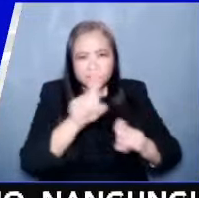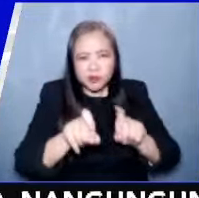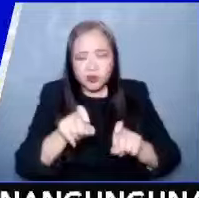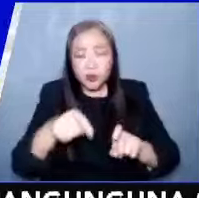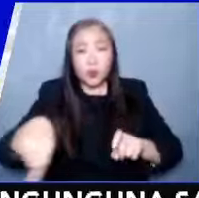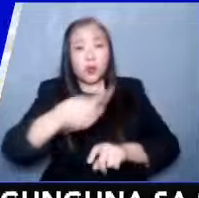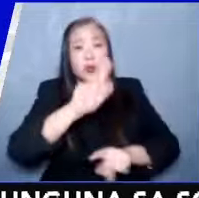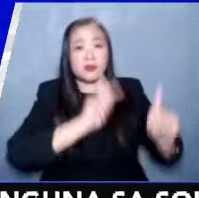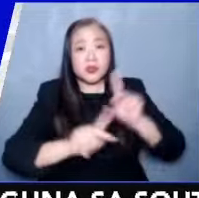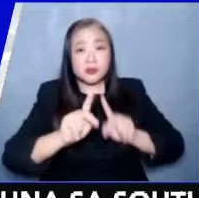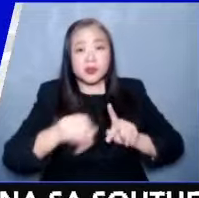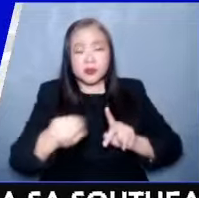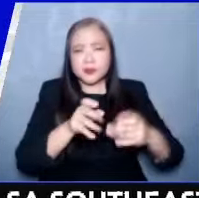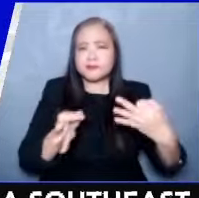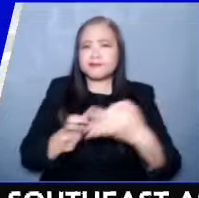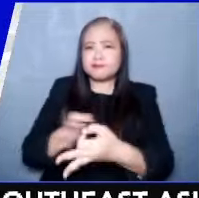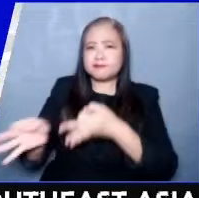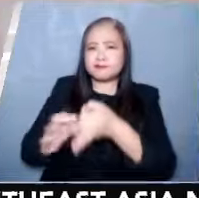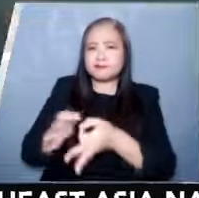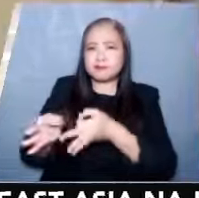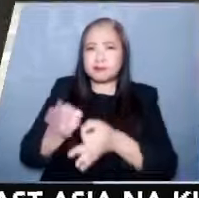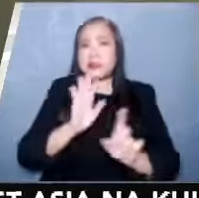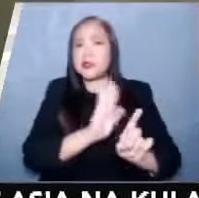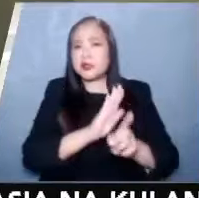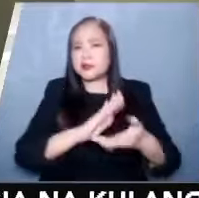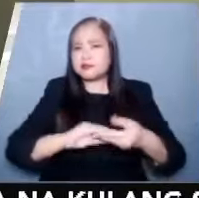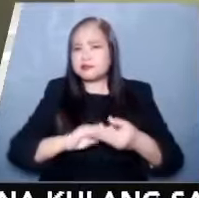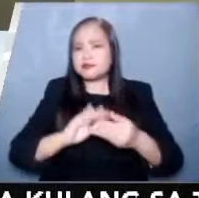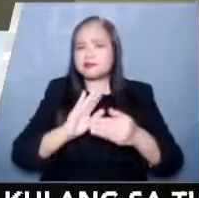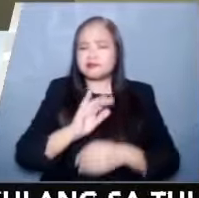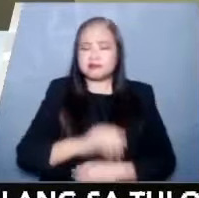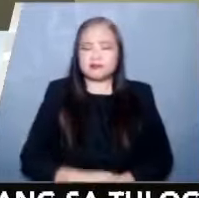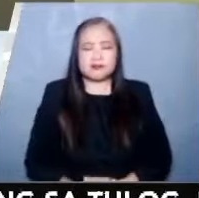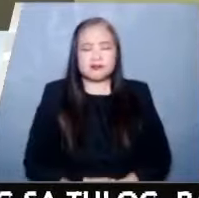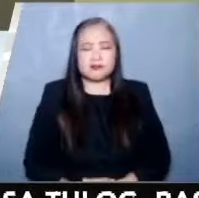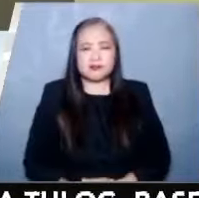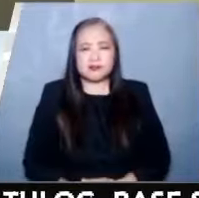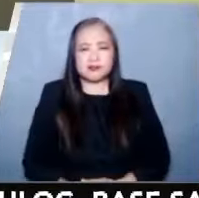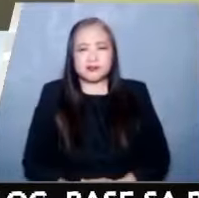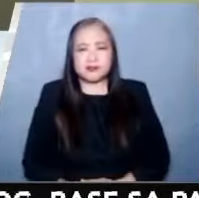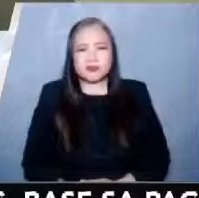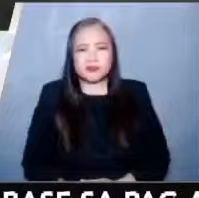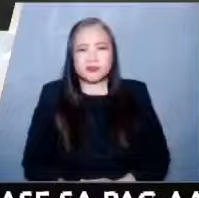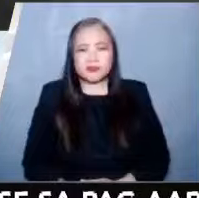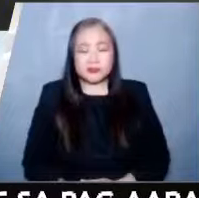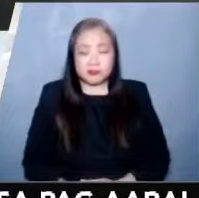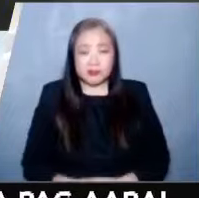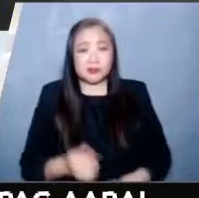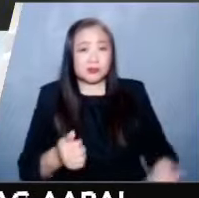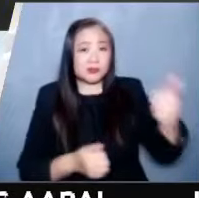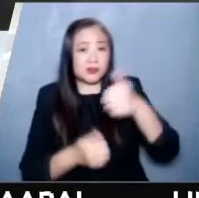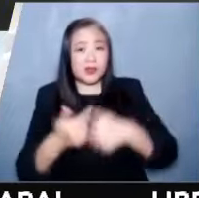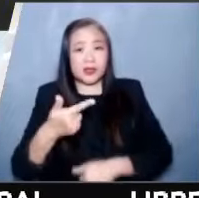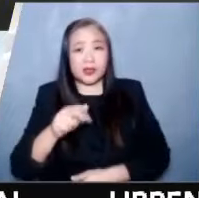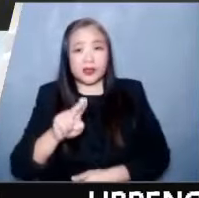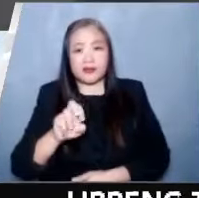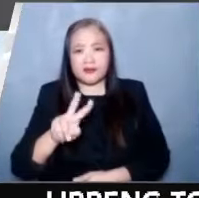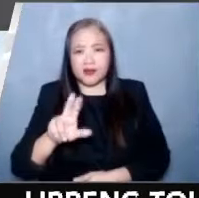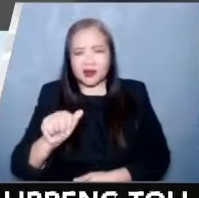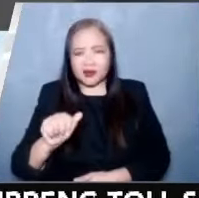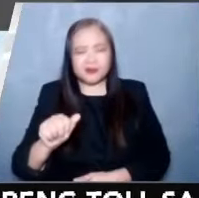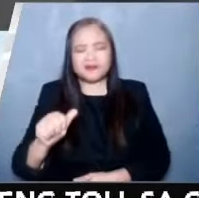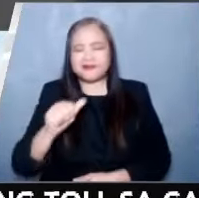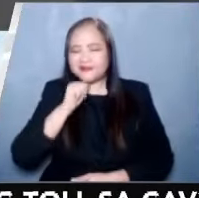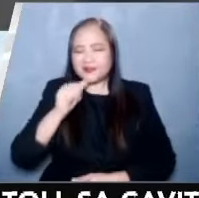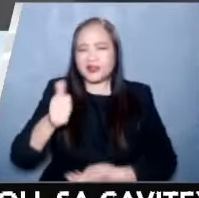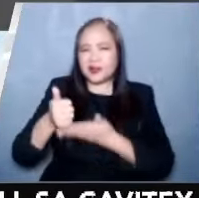may paliwanag ang kanilang position. No? Gayunman, sinabi ni Guevara na hindi tutulong ang gobyerno sa investigasyon ng ICC.